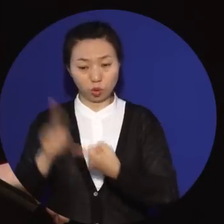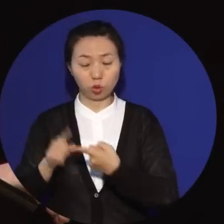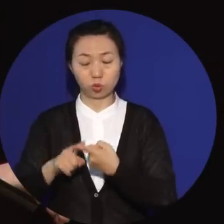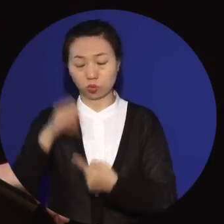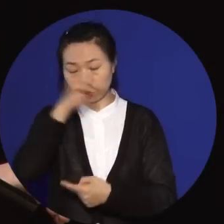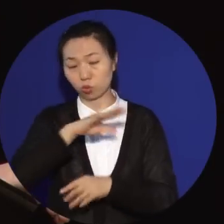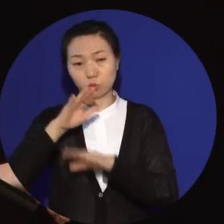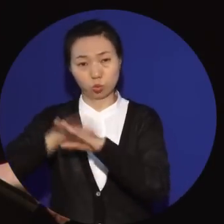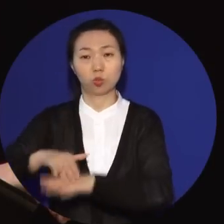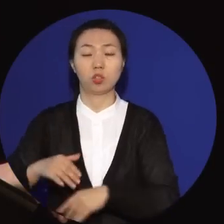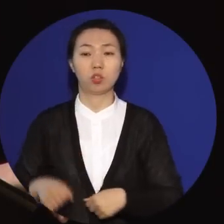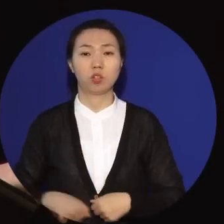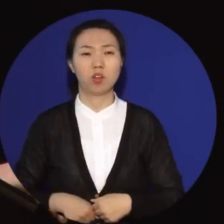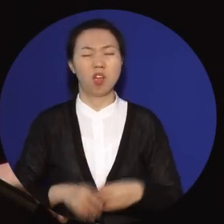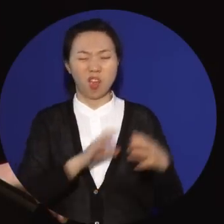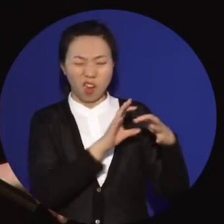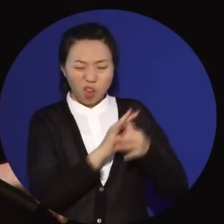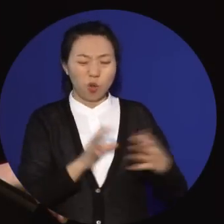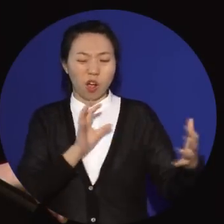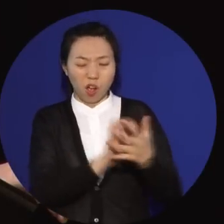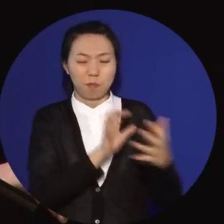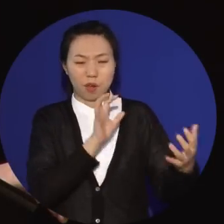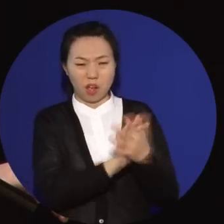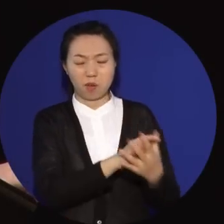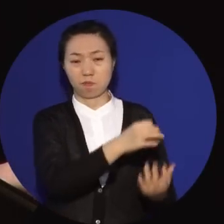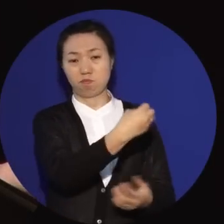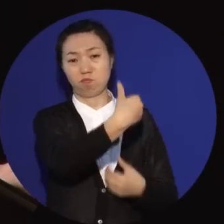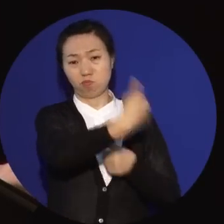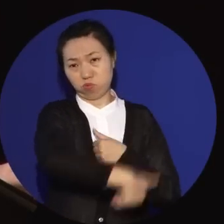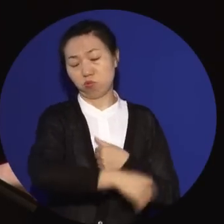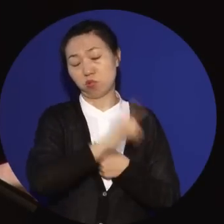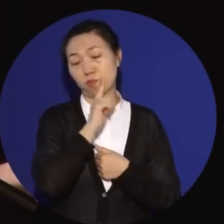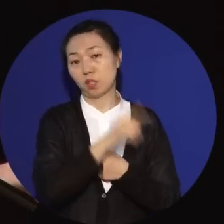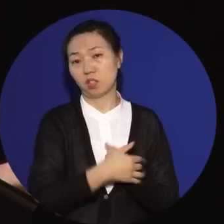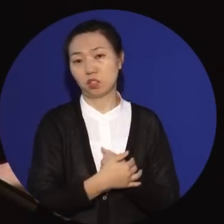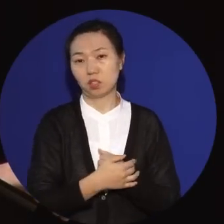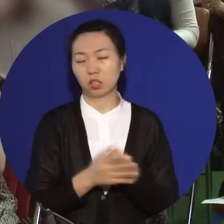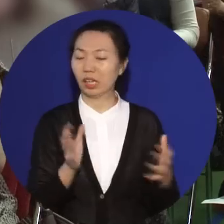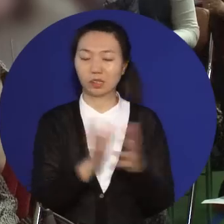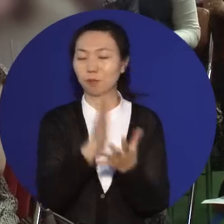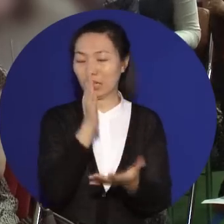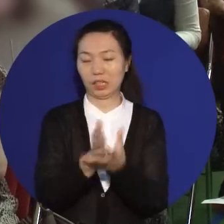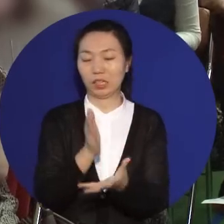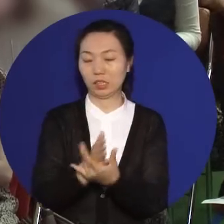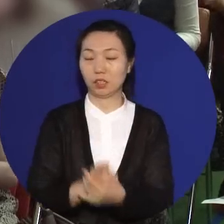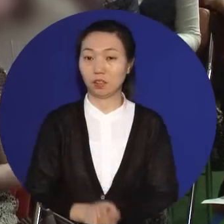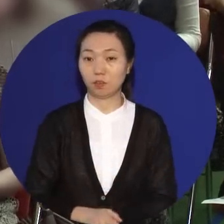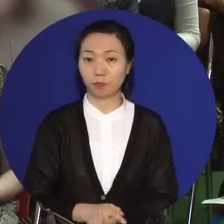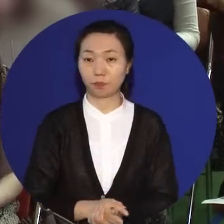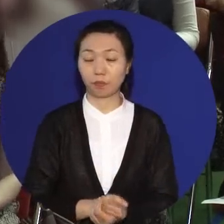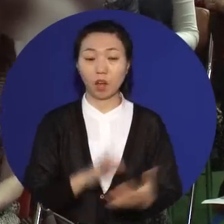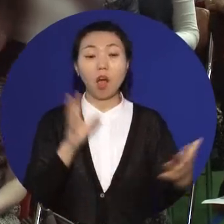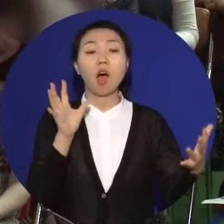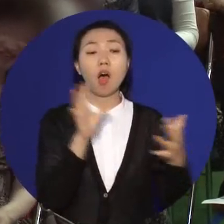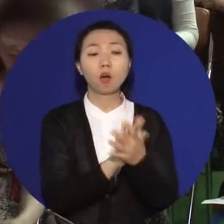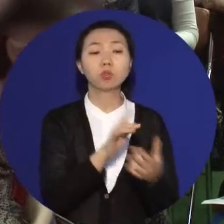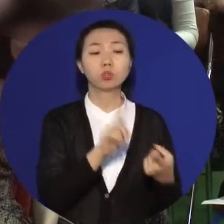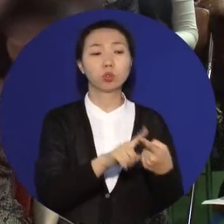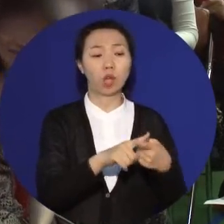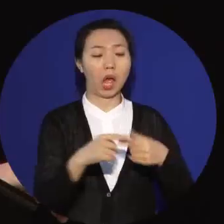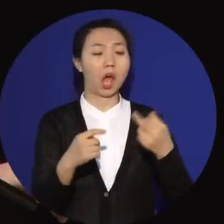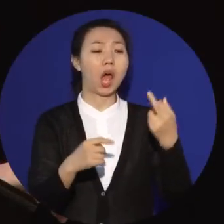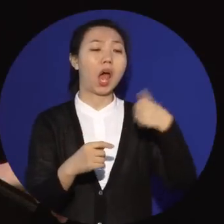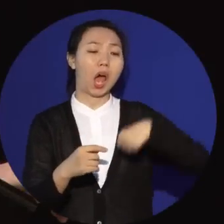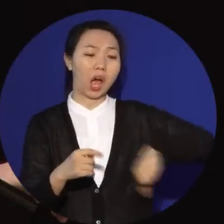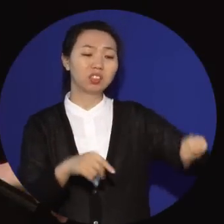죽어도 들어오라는데요. 어? 계속 들어오래요 저 집으로. 아니, 안 들어가면 돼요. 아휴. 들어오라는 건 지